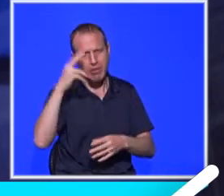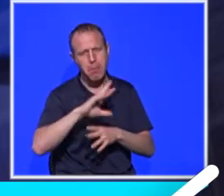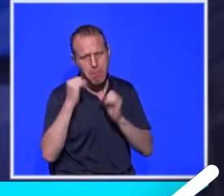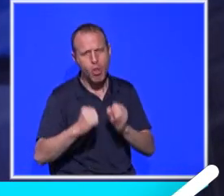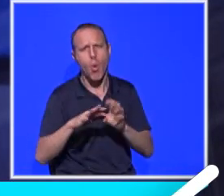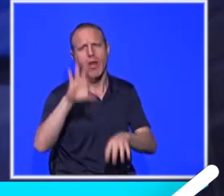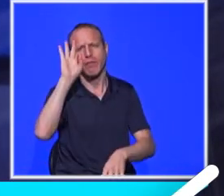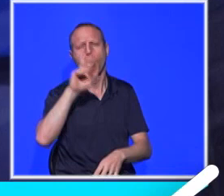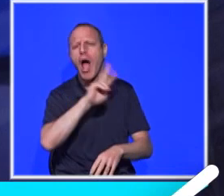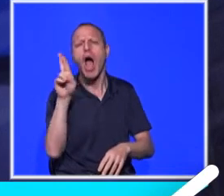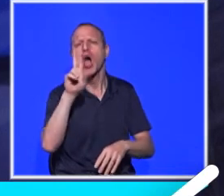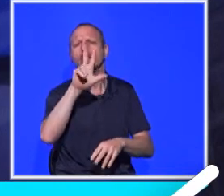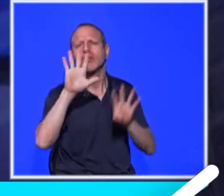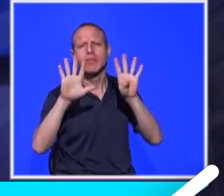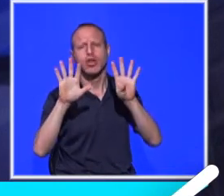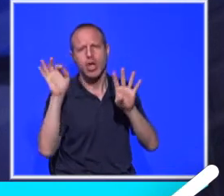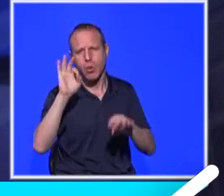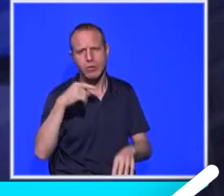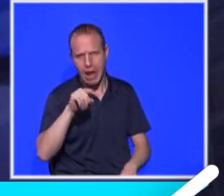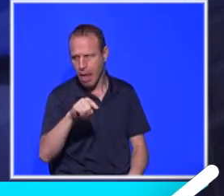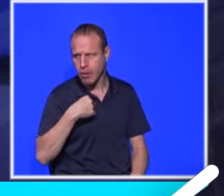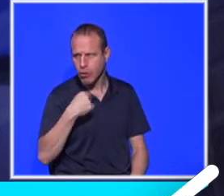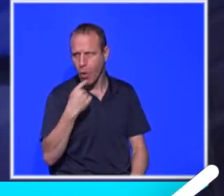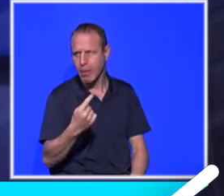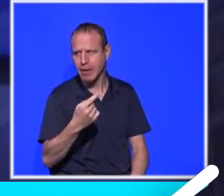רק 39%. לאלו אני אומר, אם